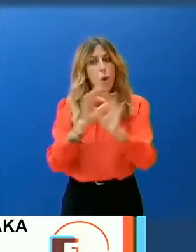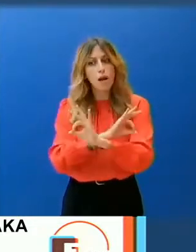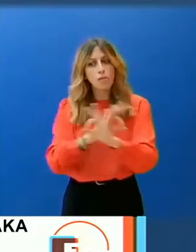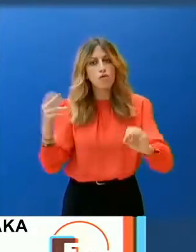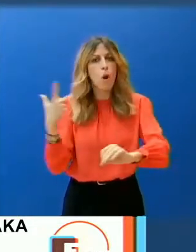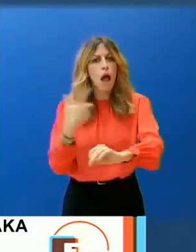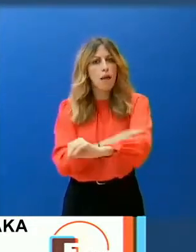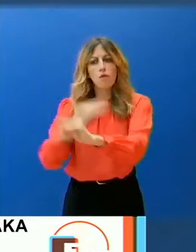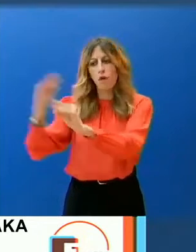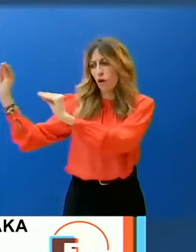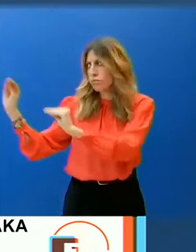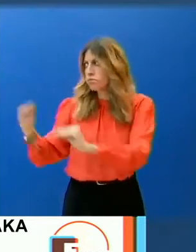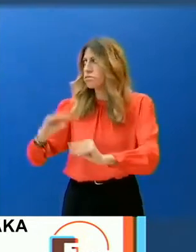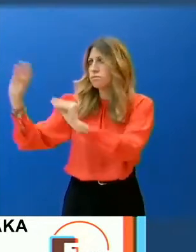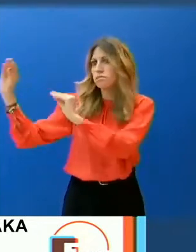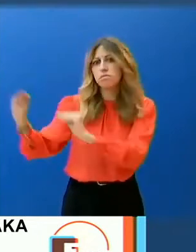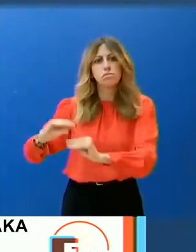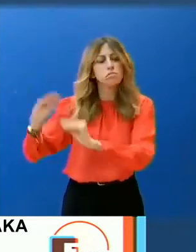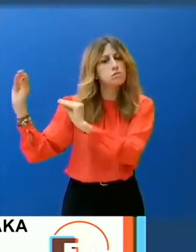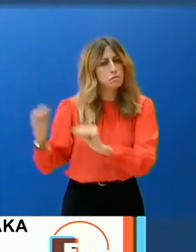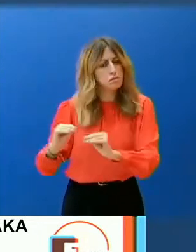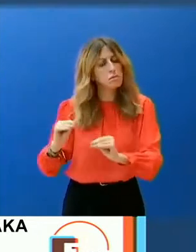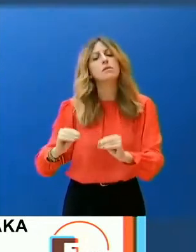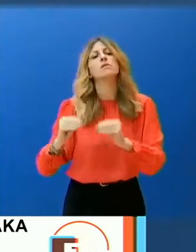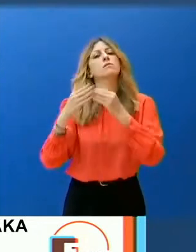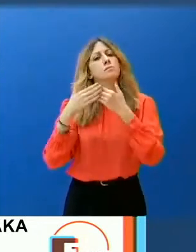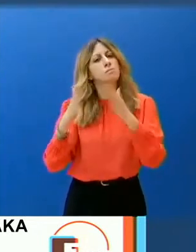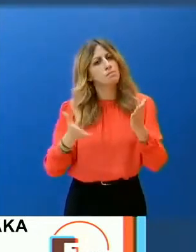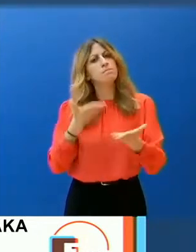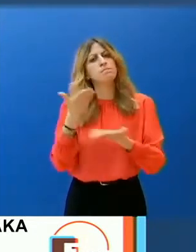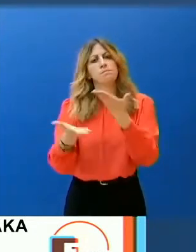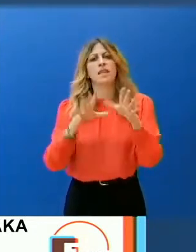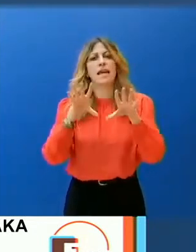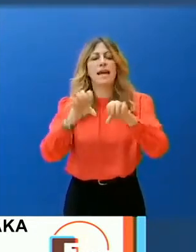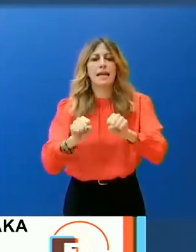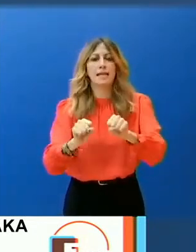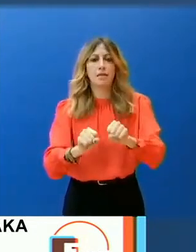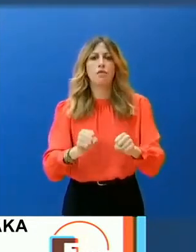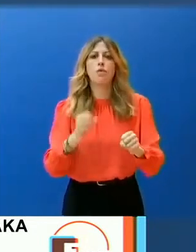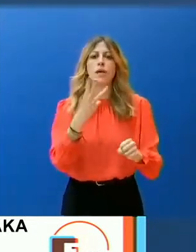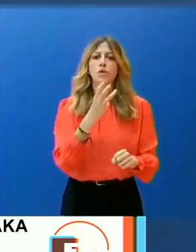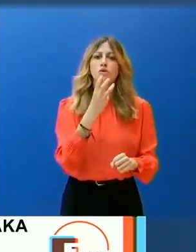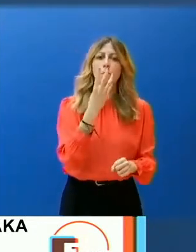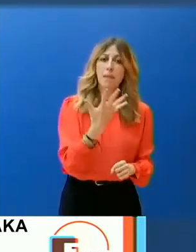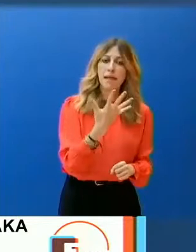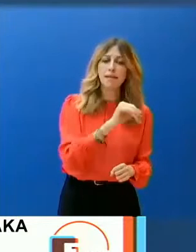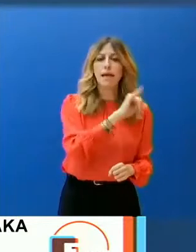εμβολιασμού για τις ηλικιακές ομάδες 25-29 και 18-24.